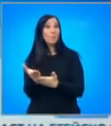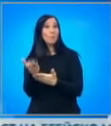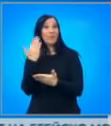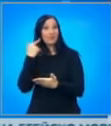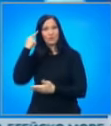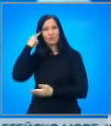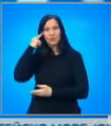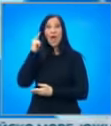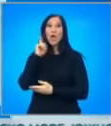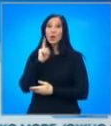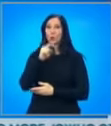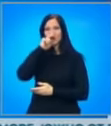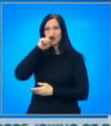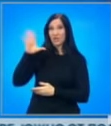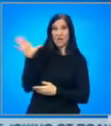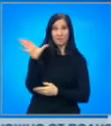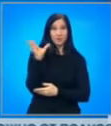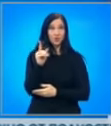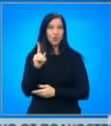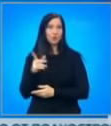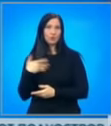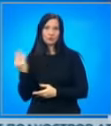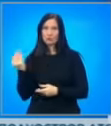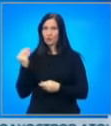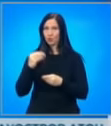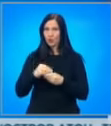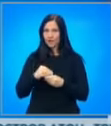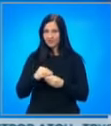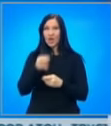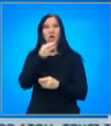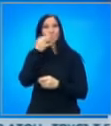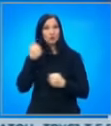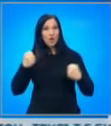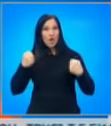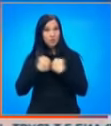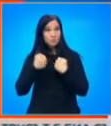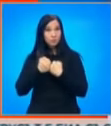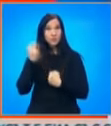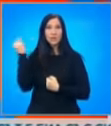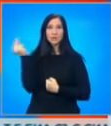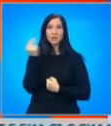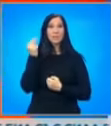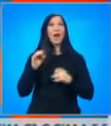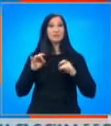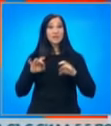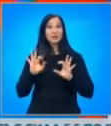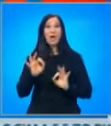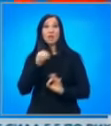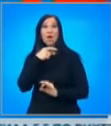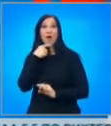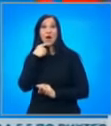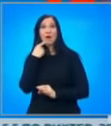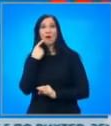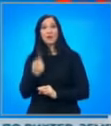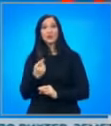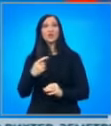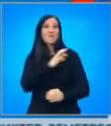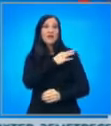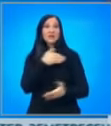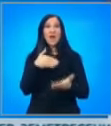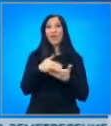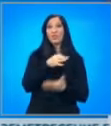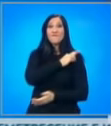е знаел и които важат за всички, които искат да участват. Случаят сблъска Сърбия и Австралия, но и така наречените ваксери и